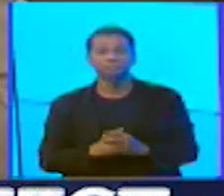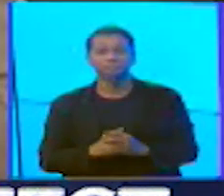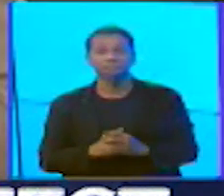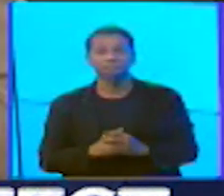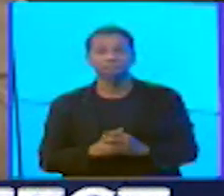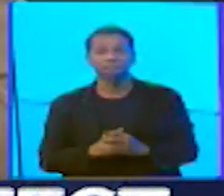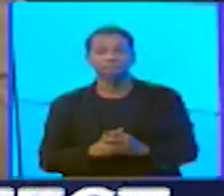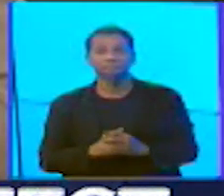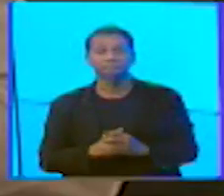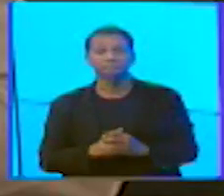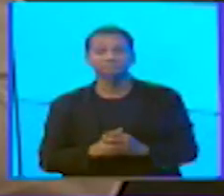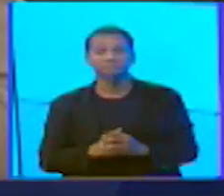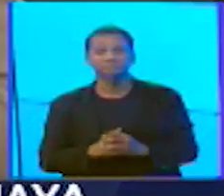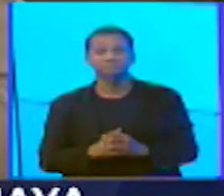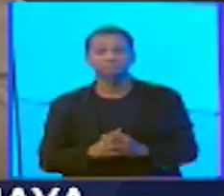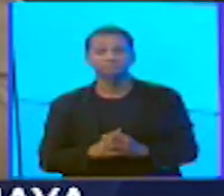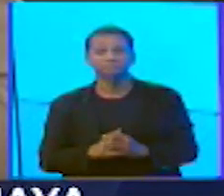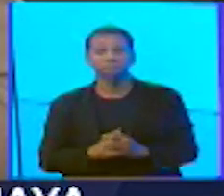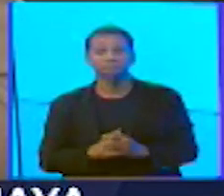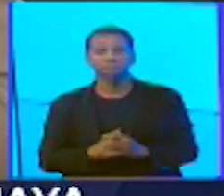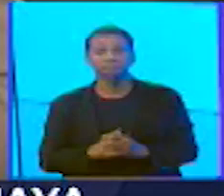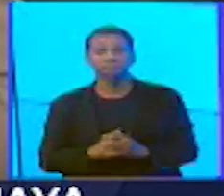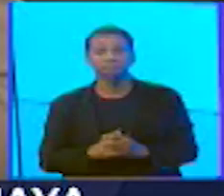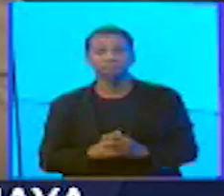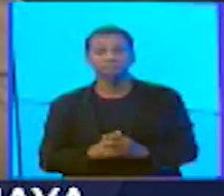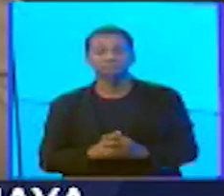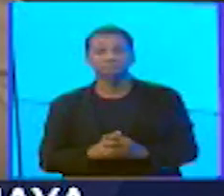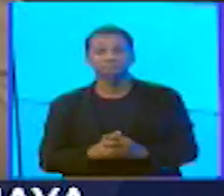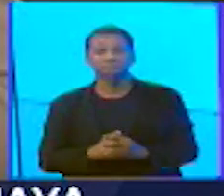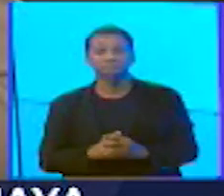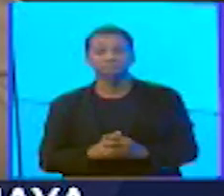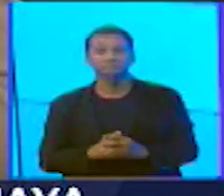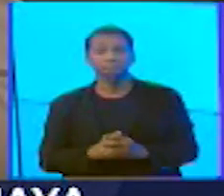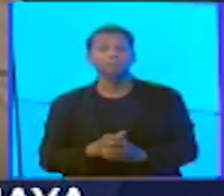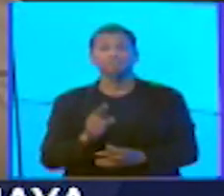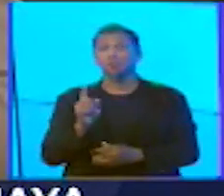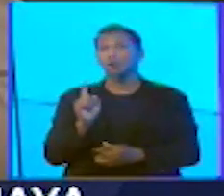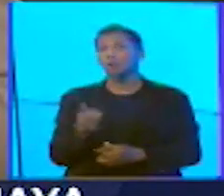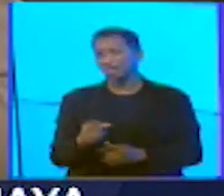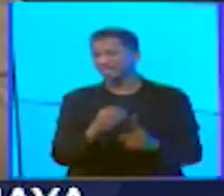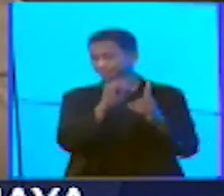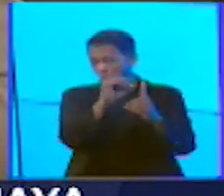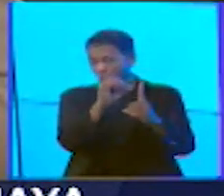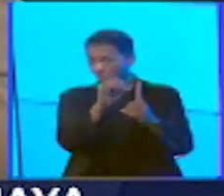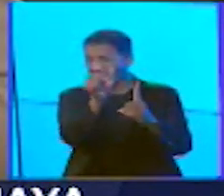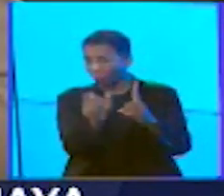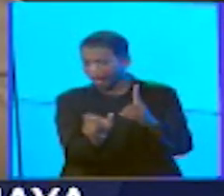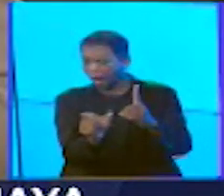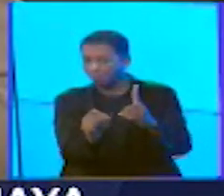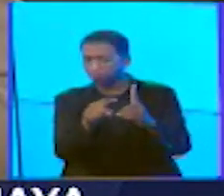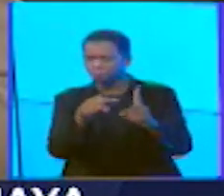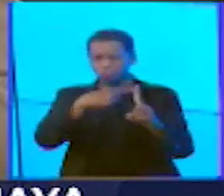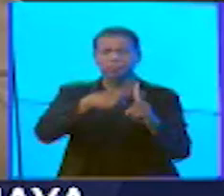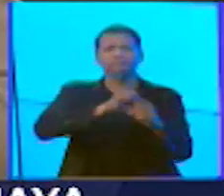34 ya terakhir ada 10 yang sudah jelas positif ya